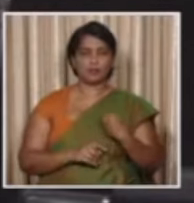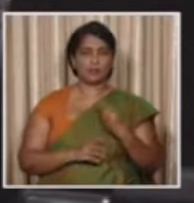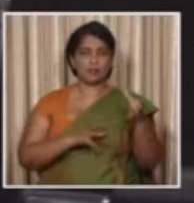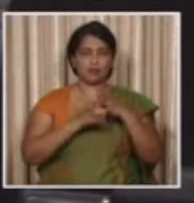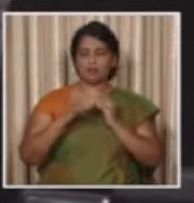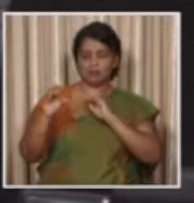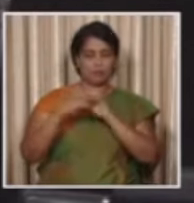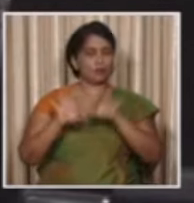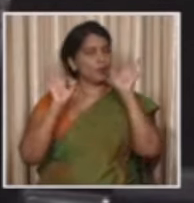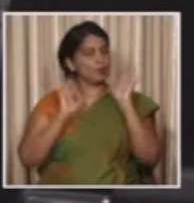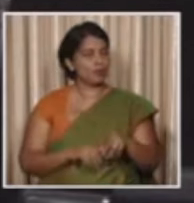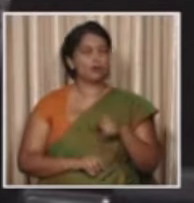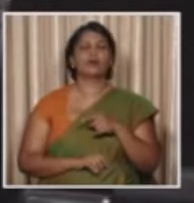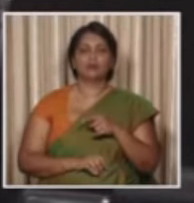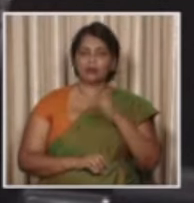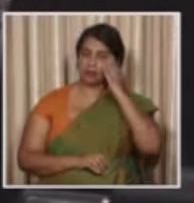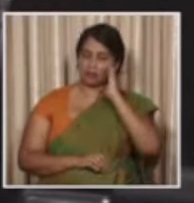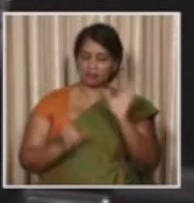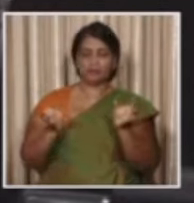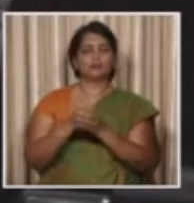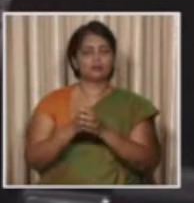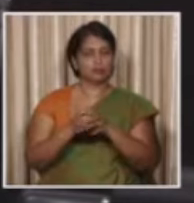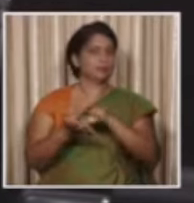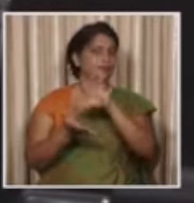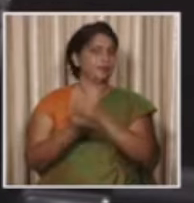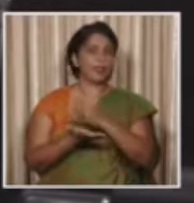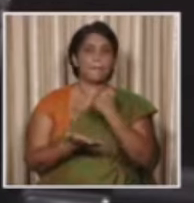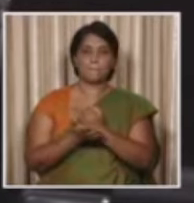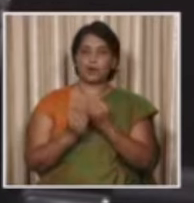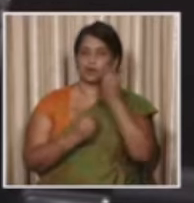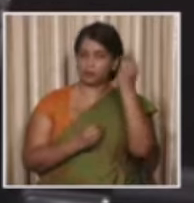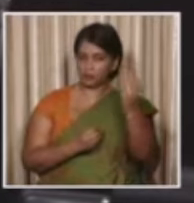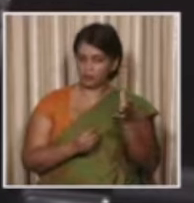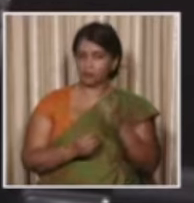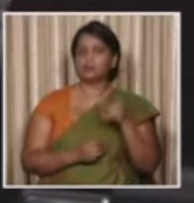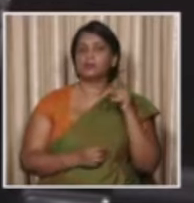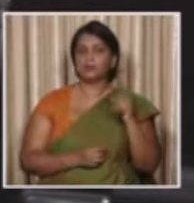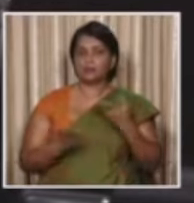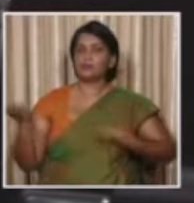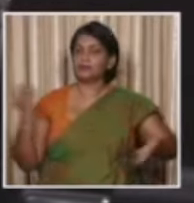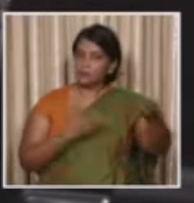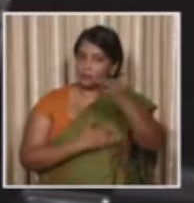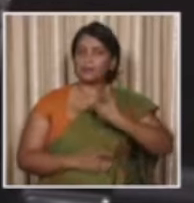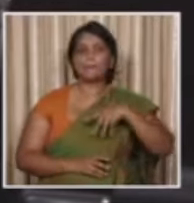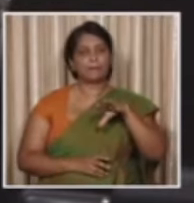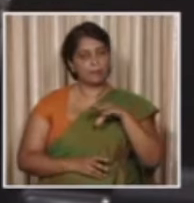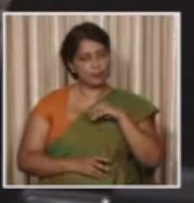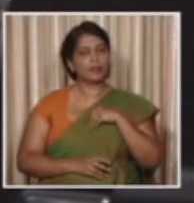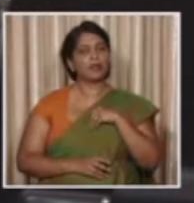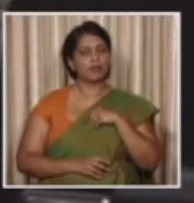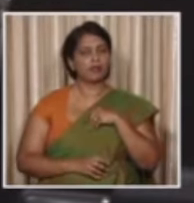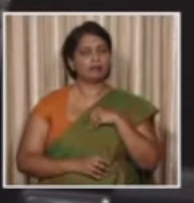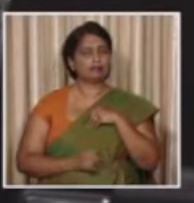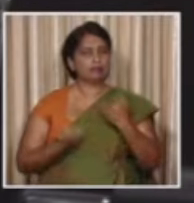අධිකාරියකට මැදිහත් වෙන්නට බැරි ස්වාධීනතාවයක් අපි ශ්‍රී ලංකා මහා බැංකුවට දුන්නා. ඒකට අපි සියලු දෙනාම එකඟ වුණා. මොකද අපේ